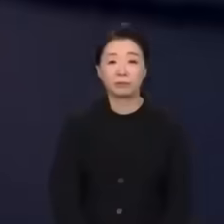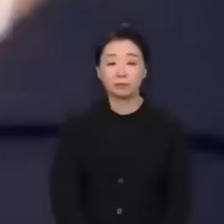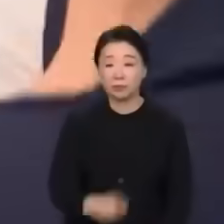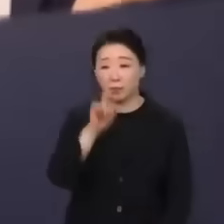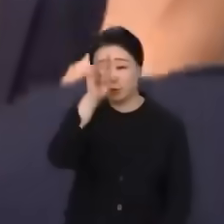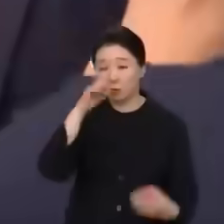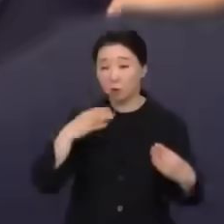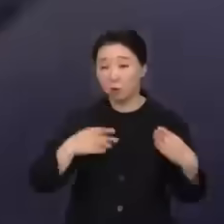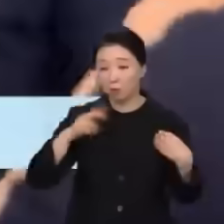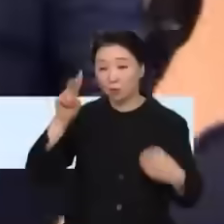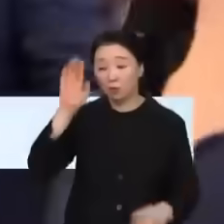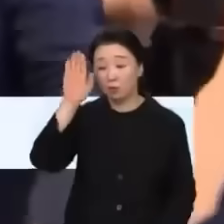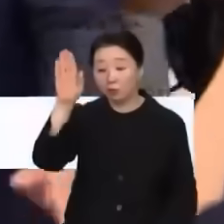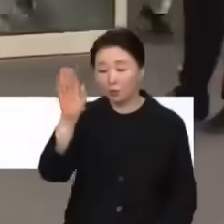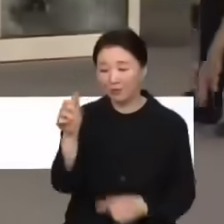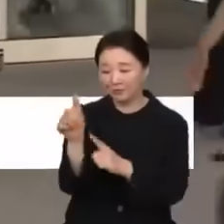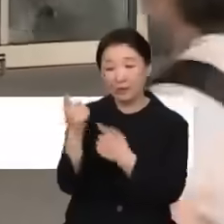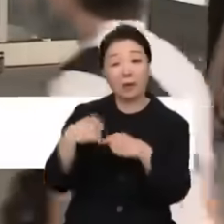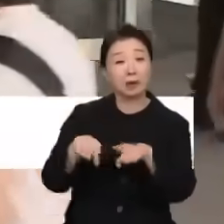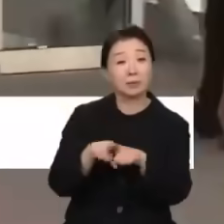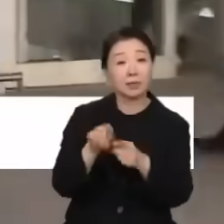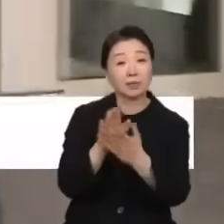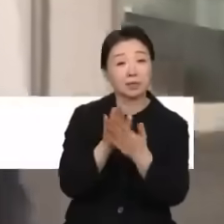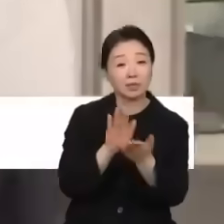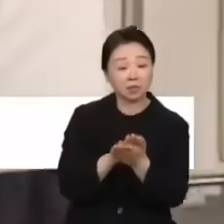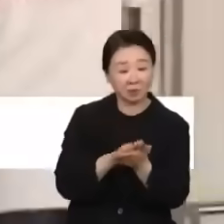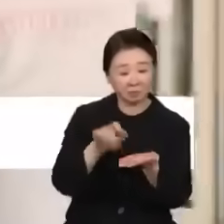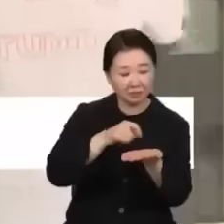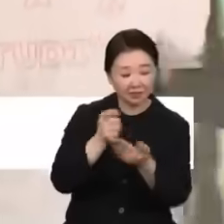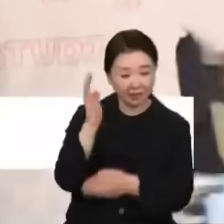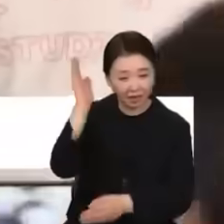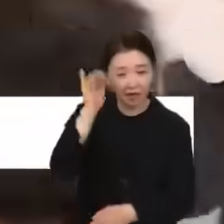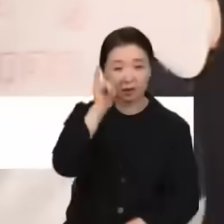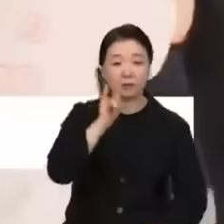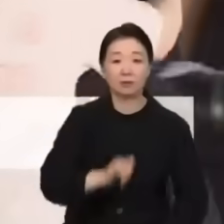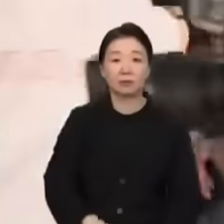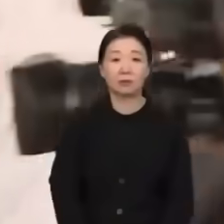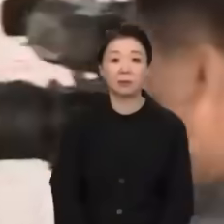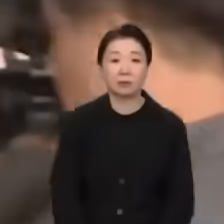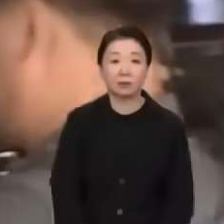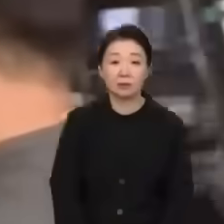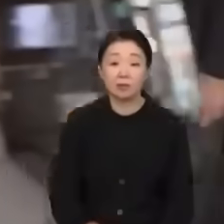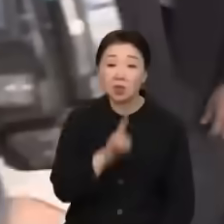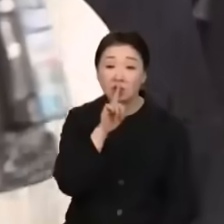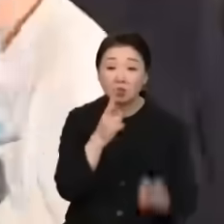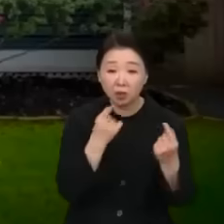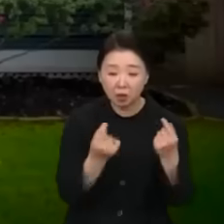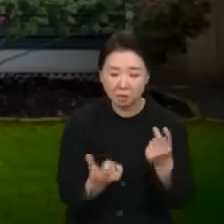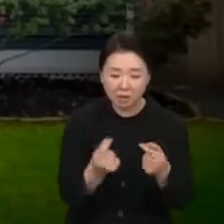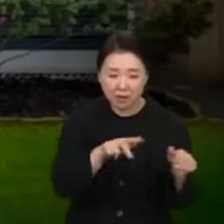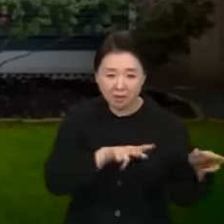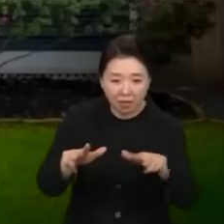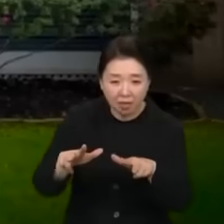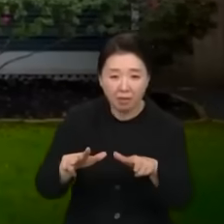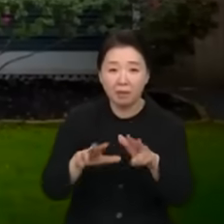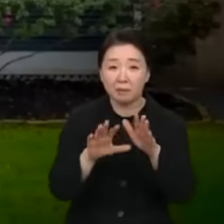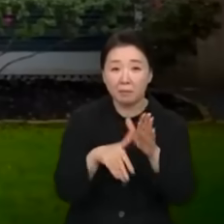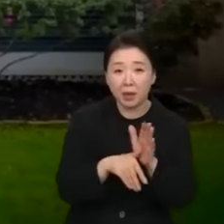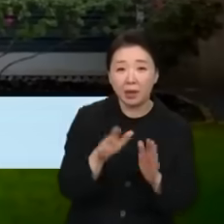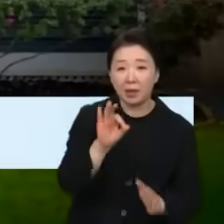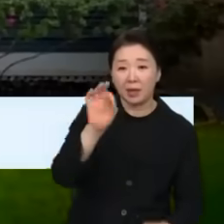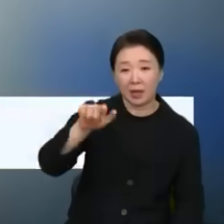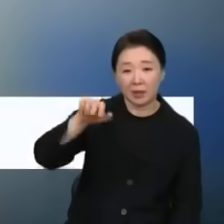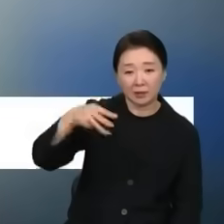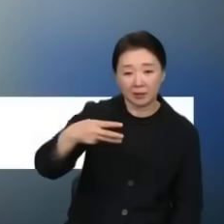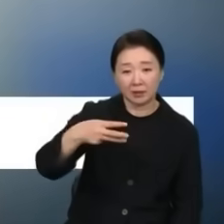정부는 이틀 뒤 토로 고문과 함께 직접 기자회견을 열기로 했습니다 이처럼 신속한 대응은 지오 본사의